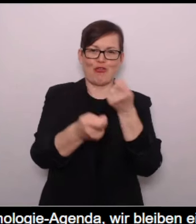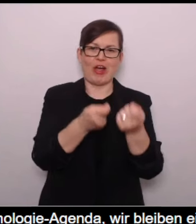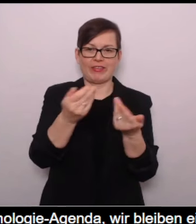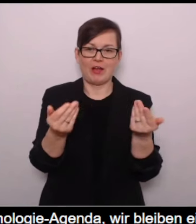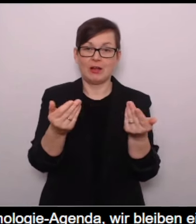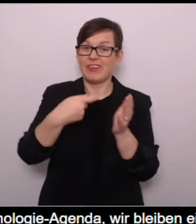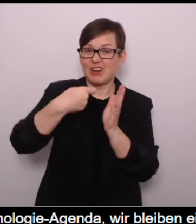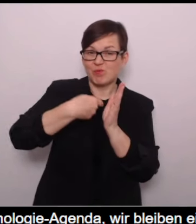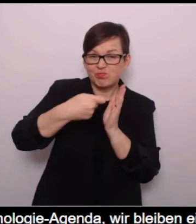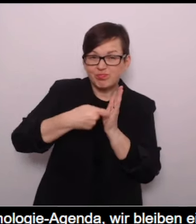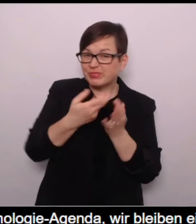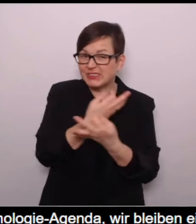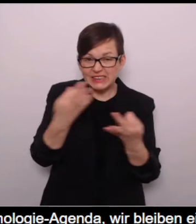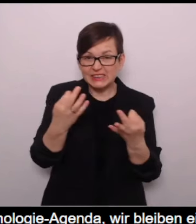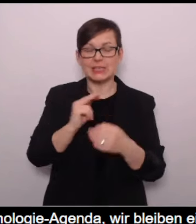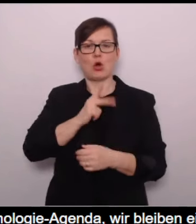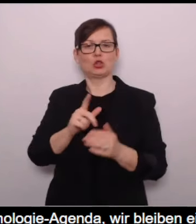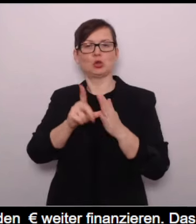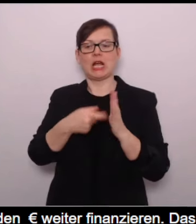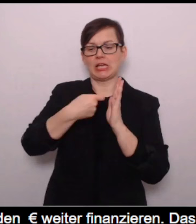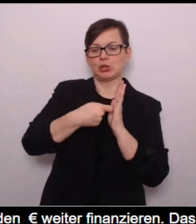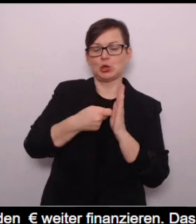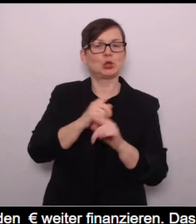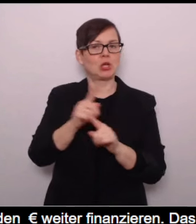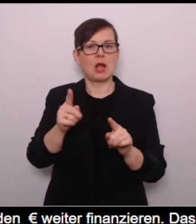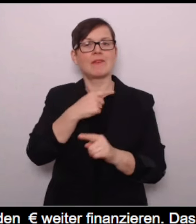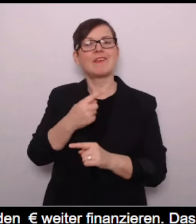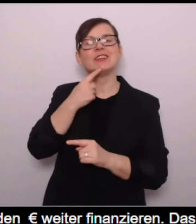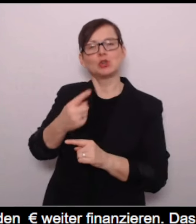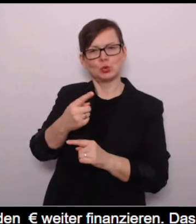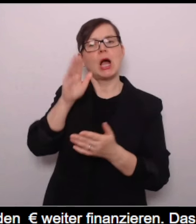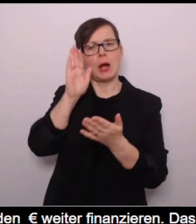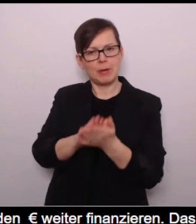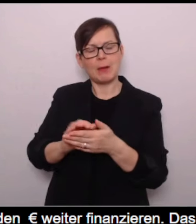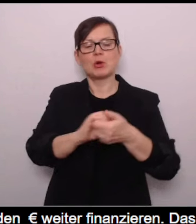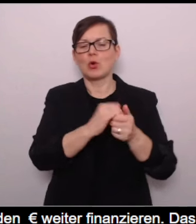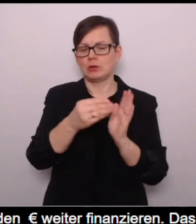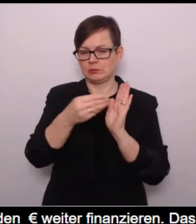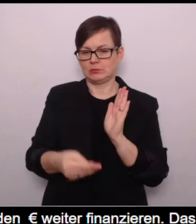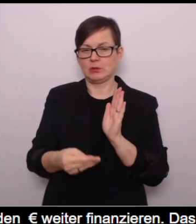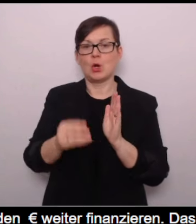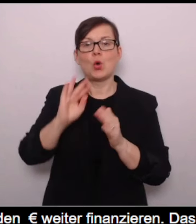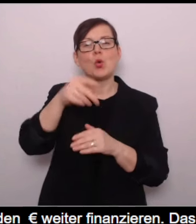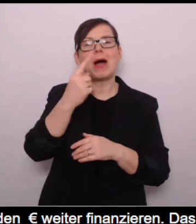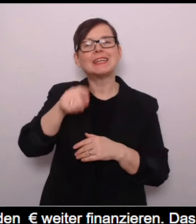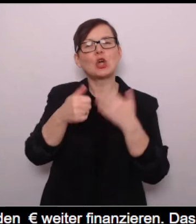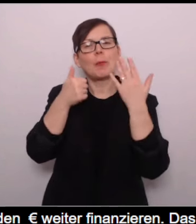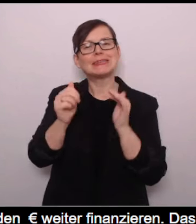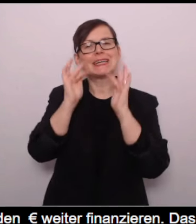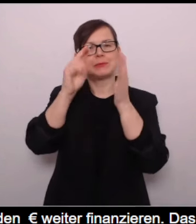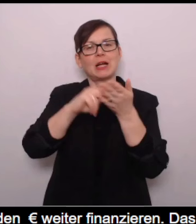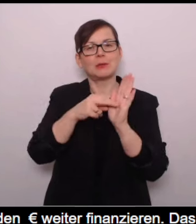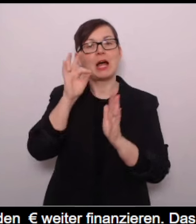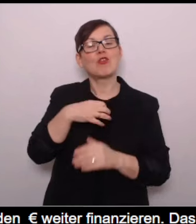erzeugender Forschung und Zukunftsinvestitionen, kürzen wir nicht bei den Sozialleistungen. Wir stehen zu uns in